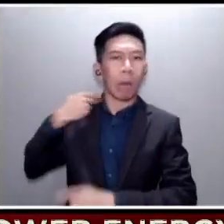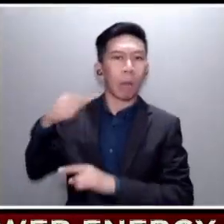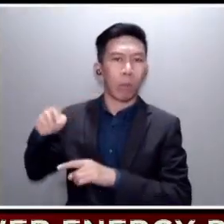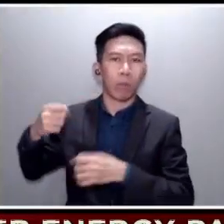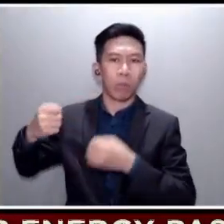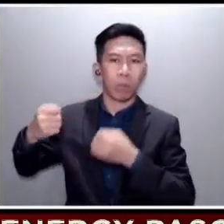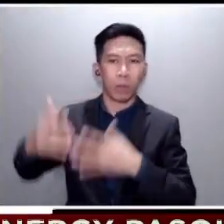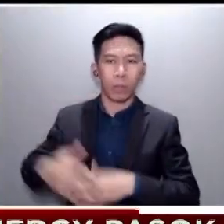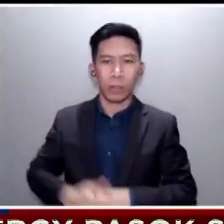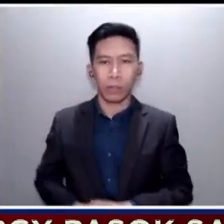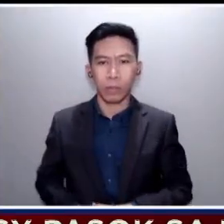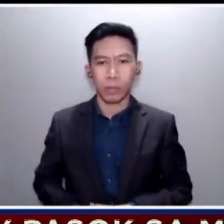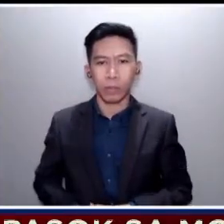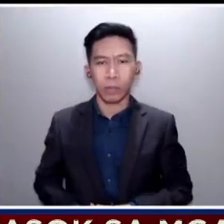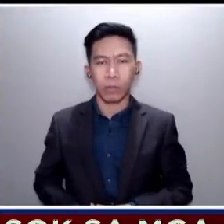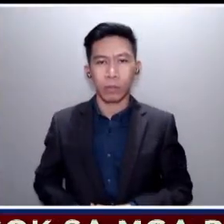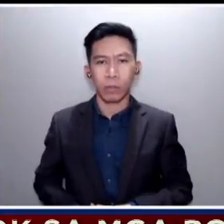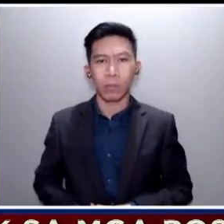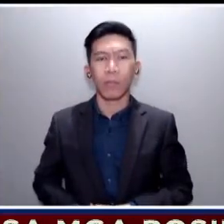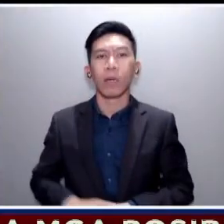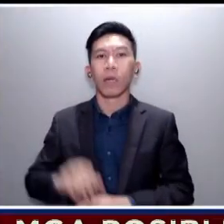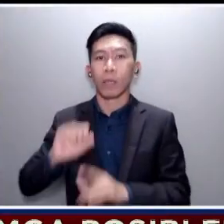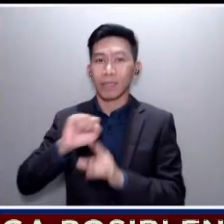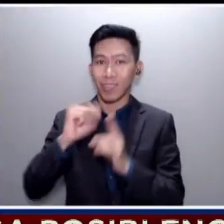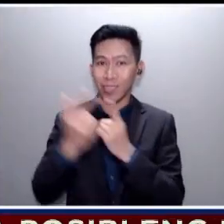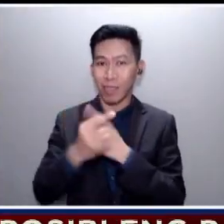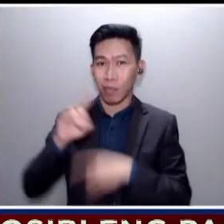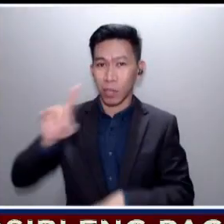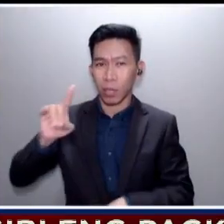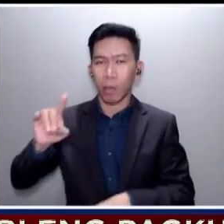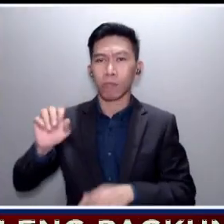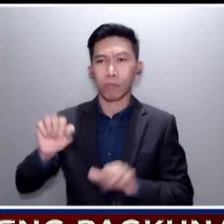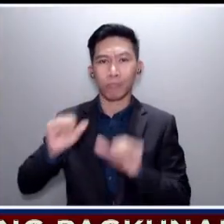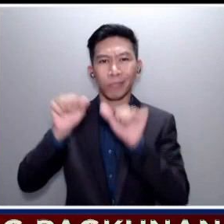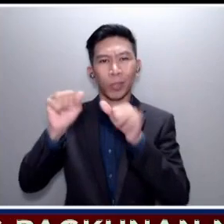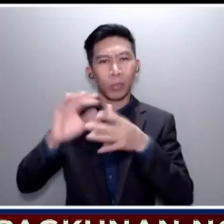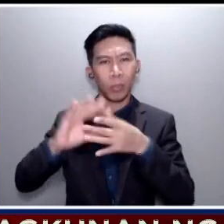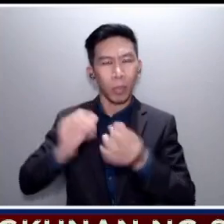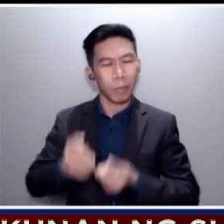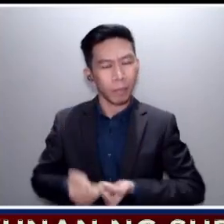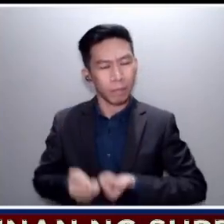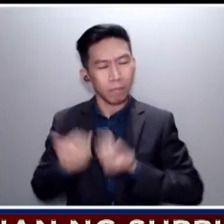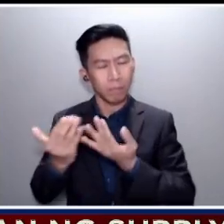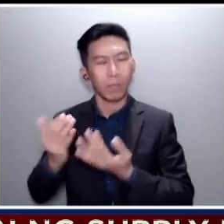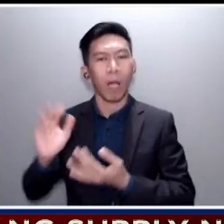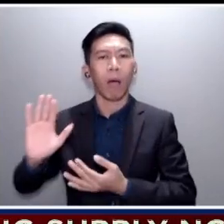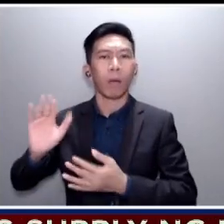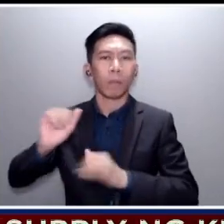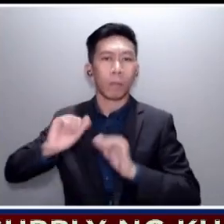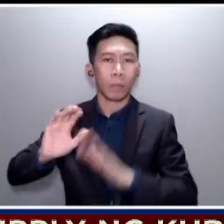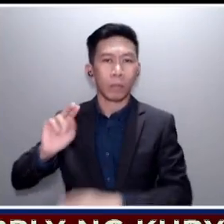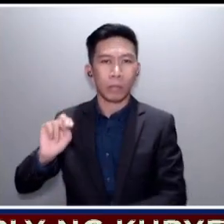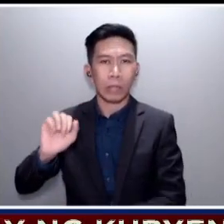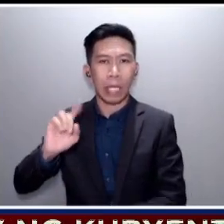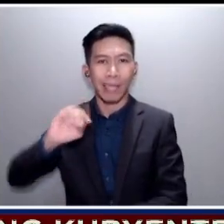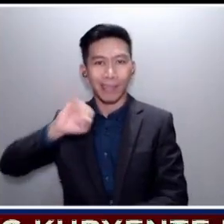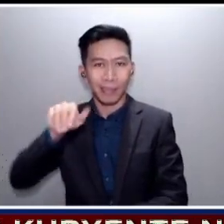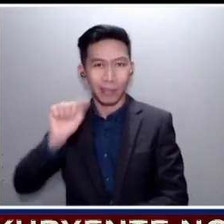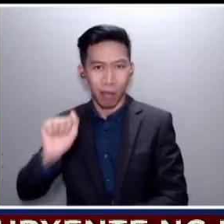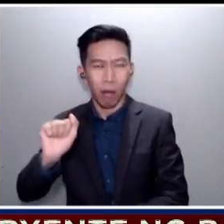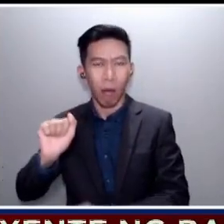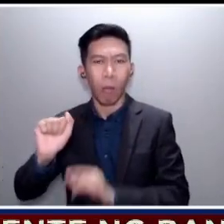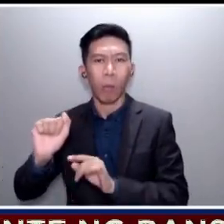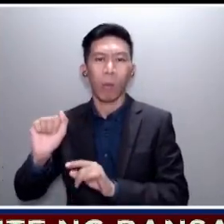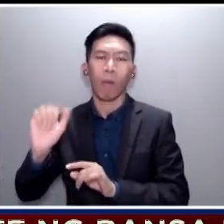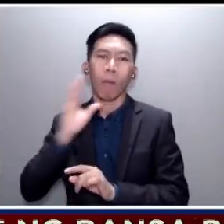scary. Idinaan sa social media ng aktres na si Nadia Montenegro ang karanasan ng kanilang pamilya sa loob ng isang